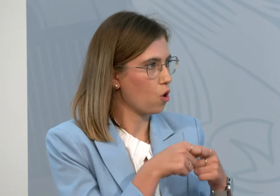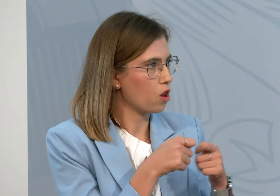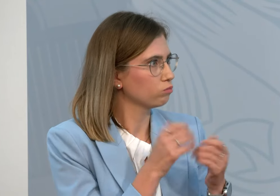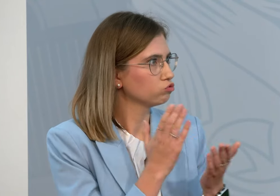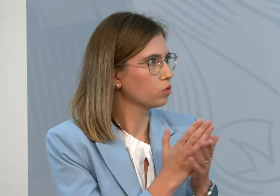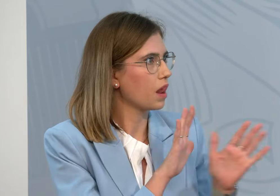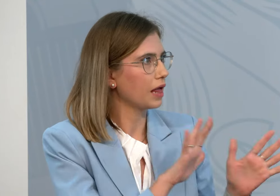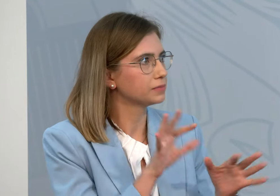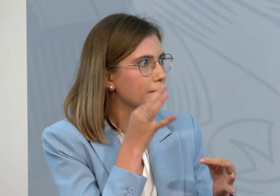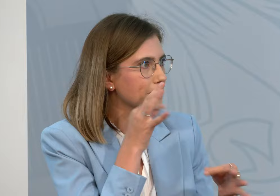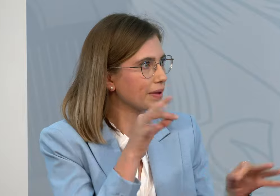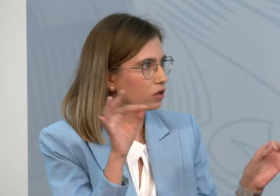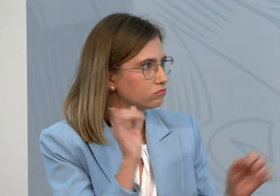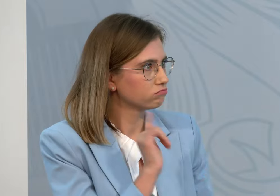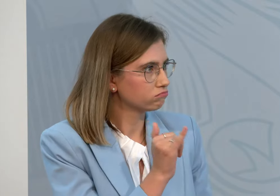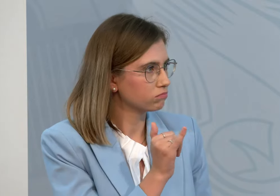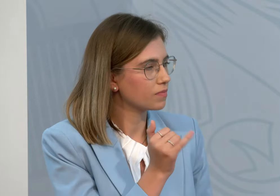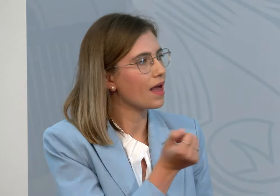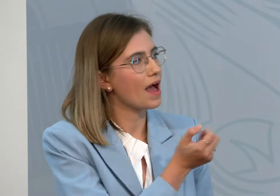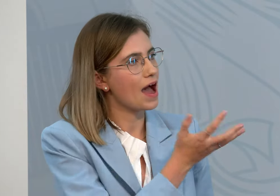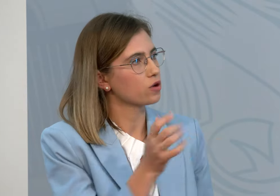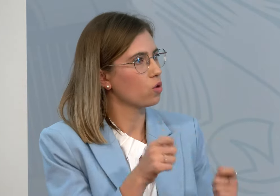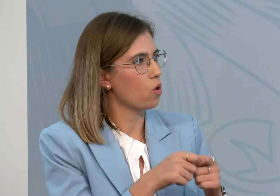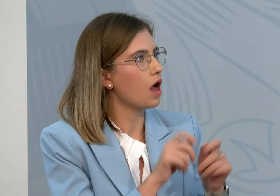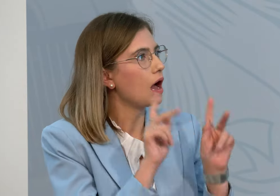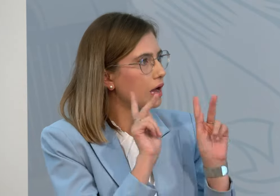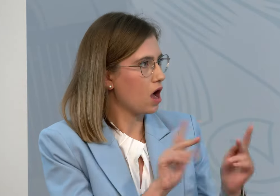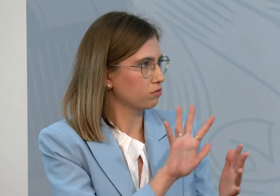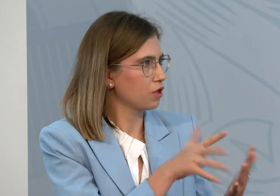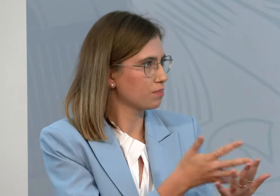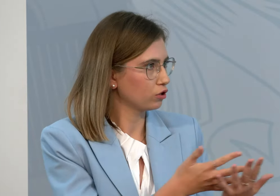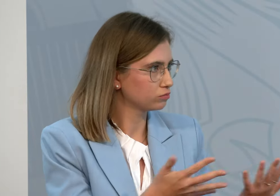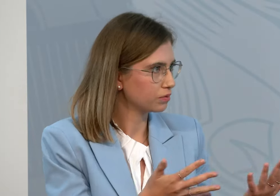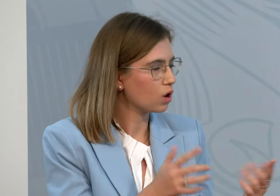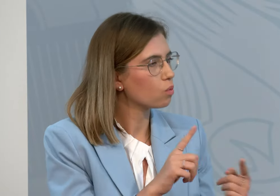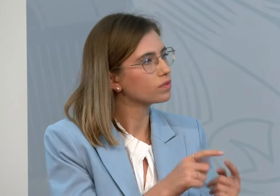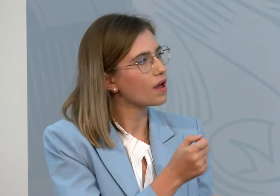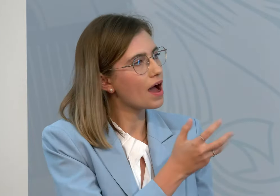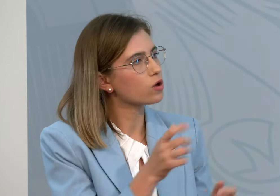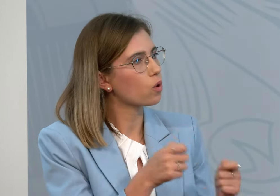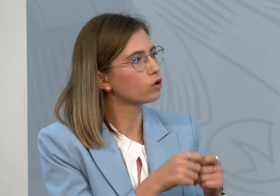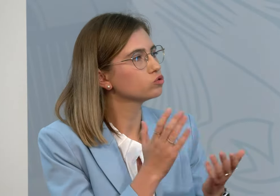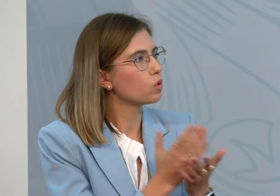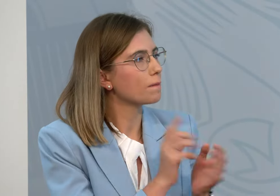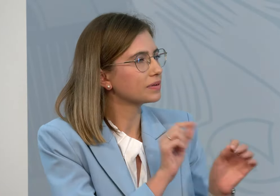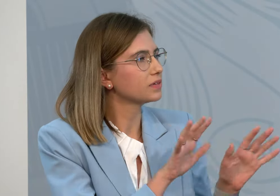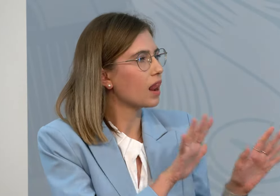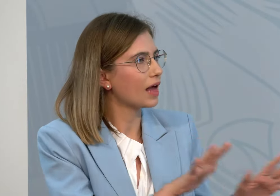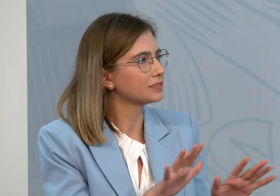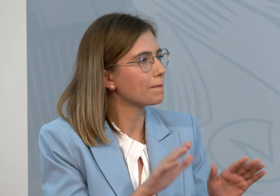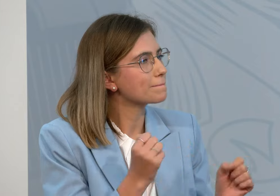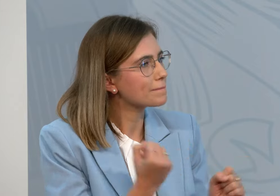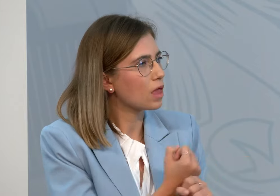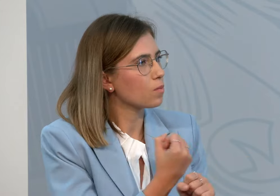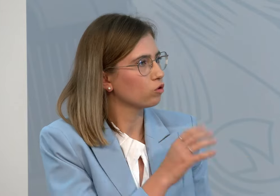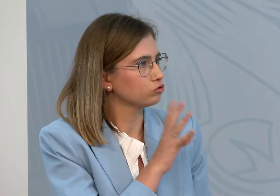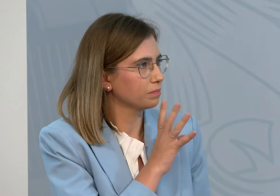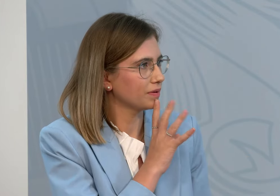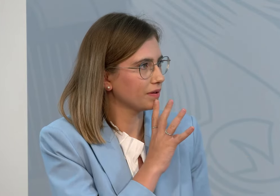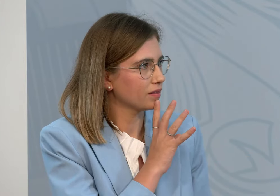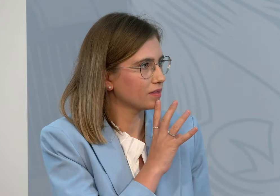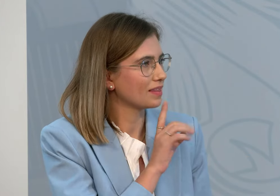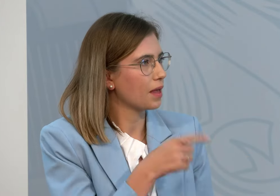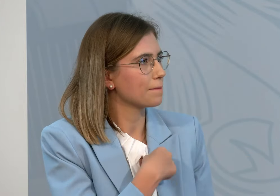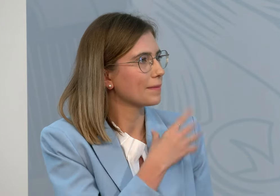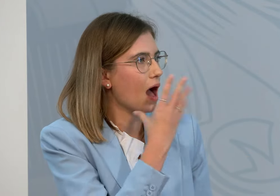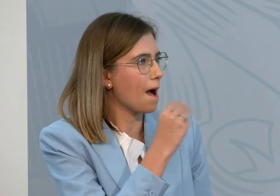Also die Kommunikation mit den Kollegen, es wird langsam besser. Einige Kolleginnen und Kollegen können schon die Gebärdensprache,